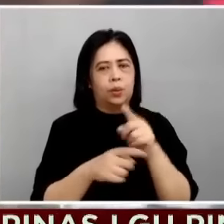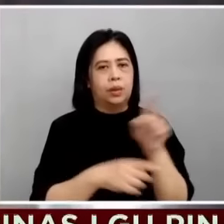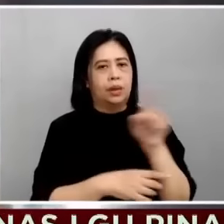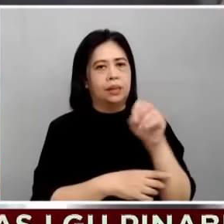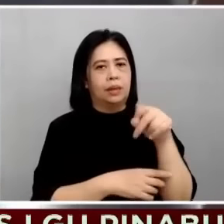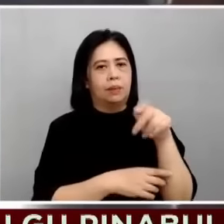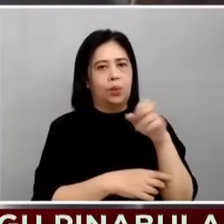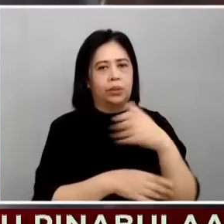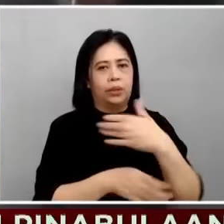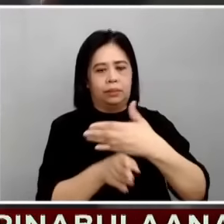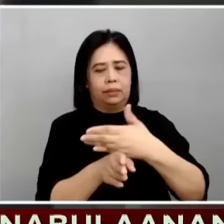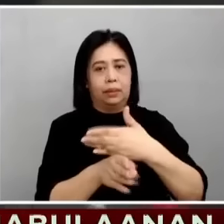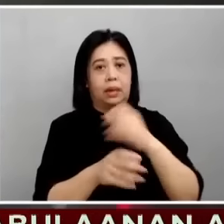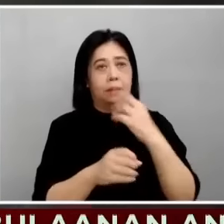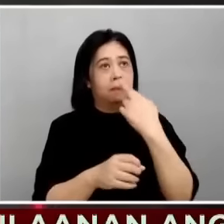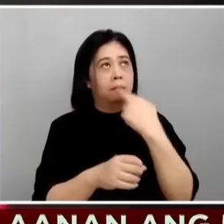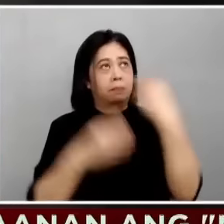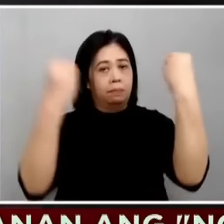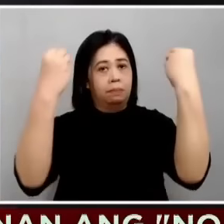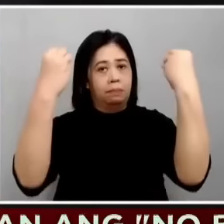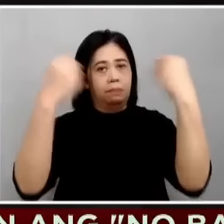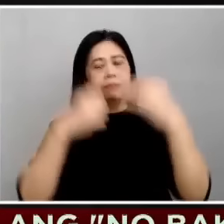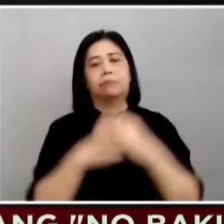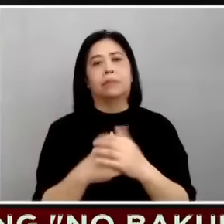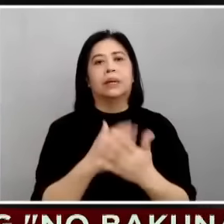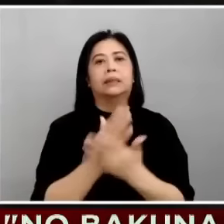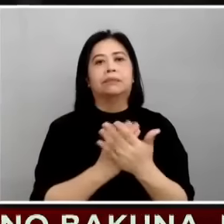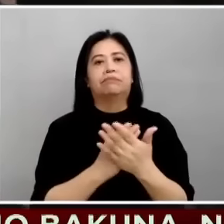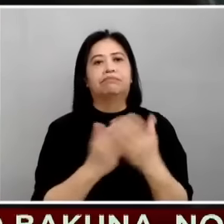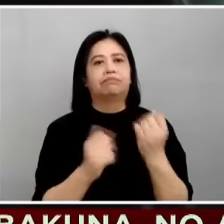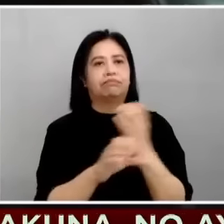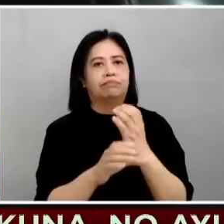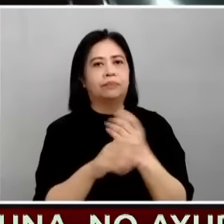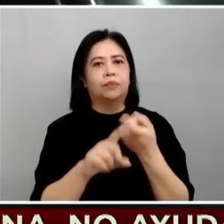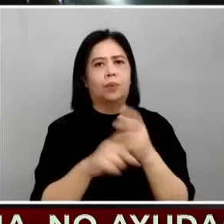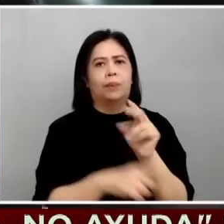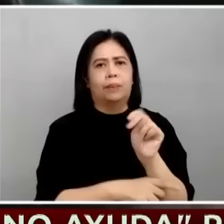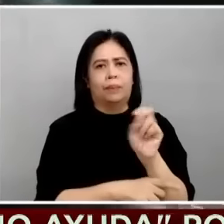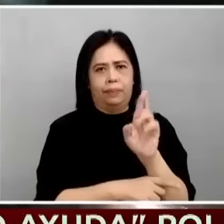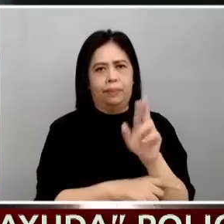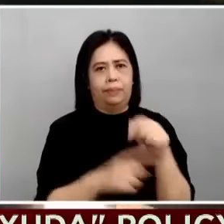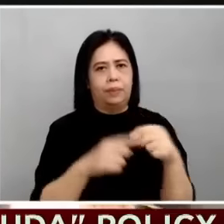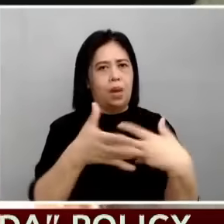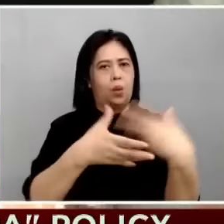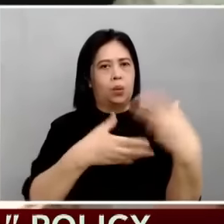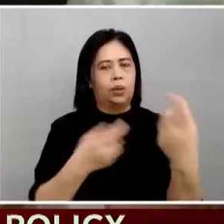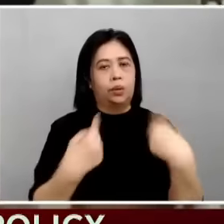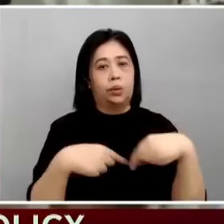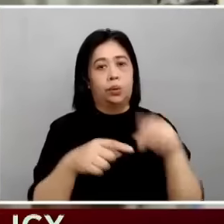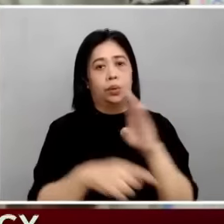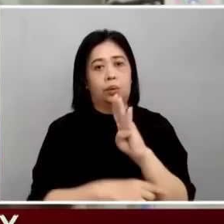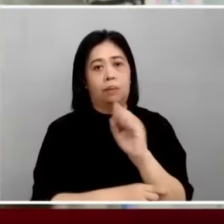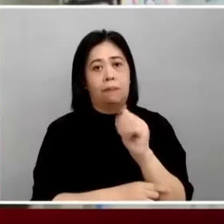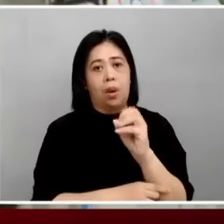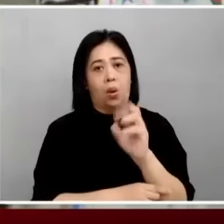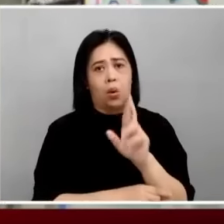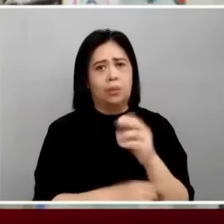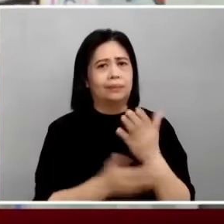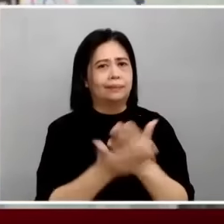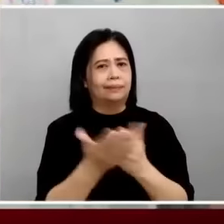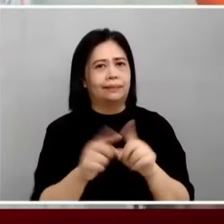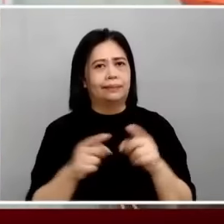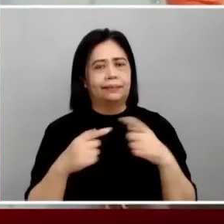Junction kapag naka-red ang stoplight. May mga sasakyan pa rin mula NCR na palabas papunta ng Bacoor, Cavite, at meron din tayo